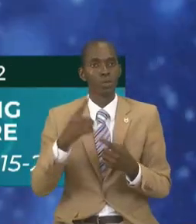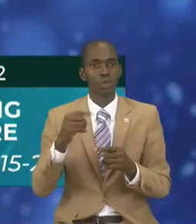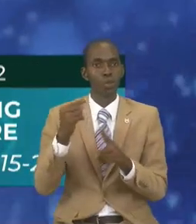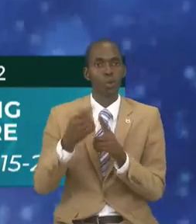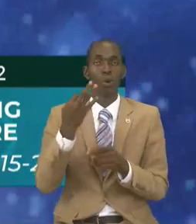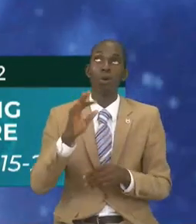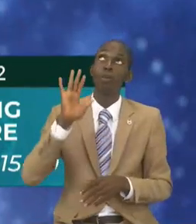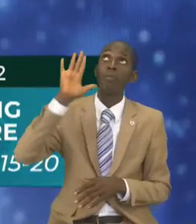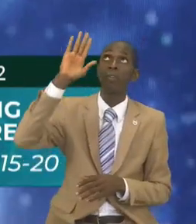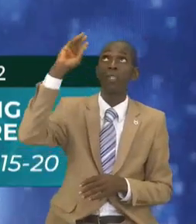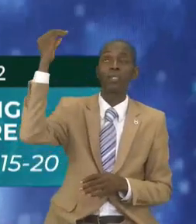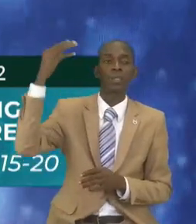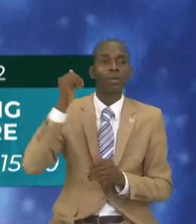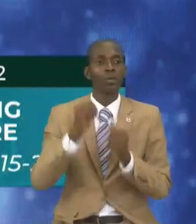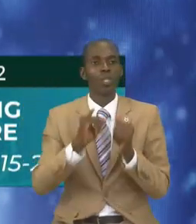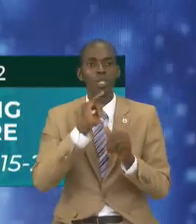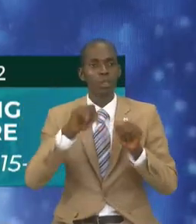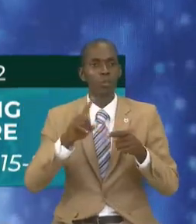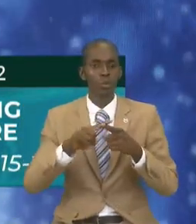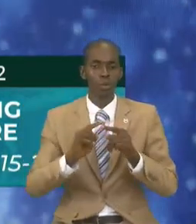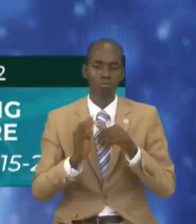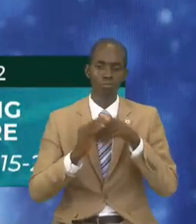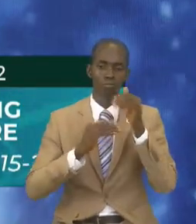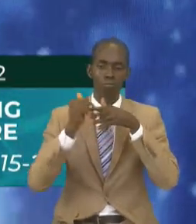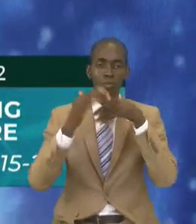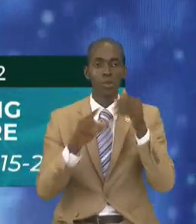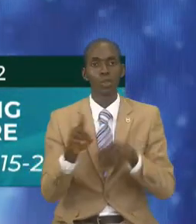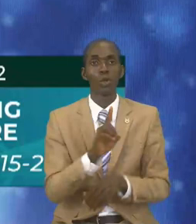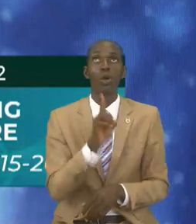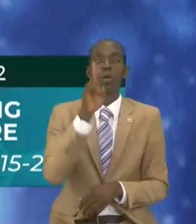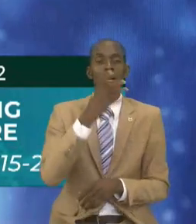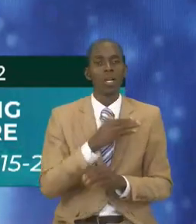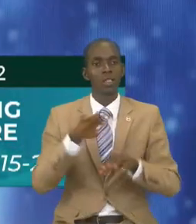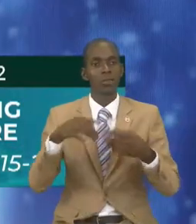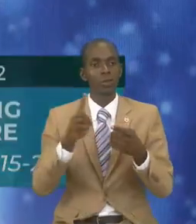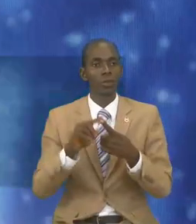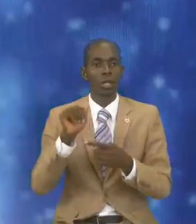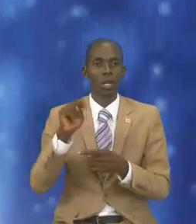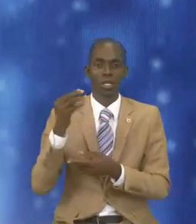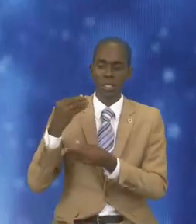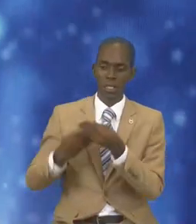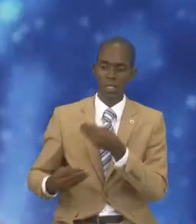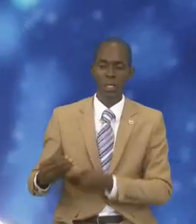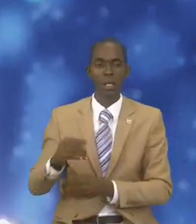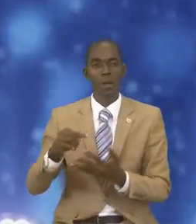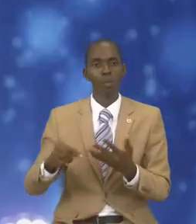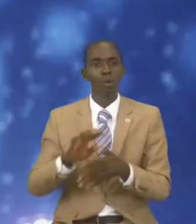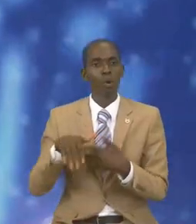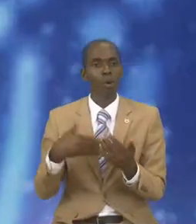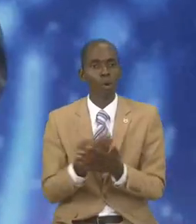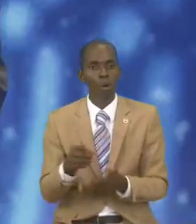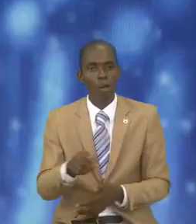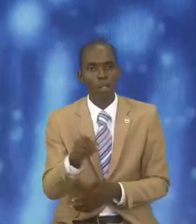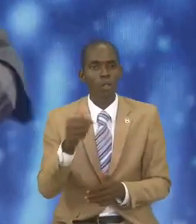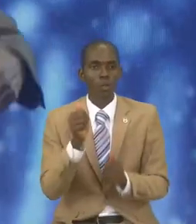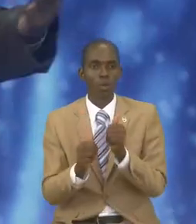sa grâce, à celui qui peut édifier et donner l'héritage avec tous les sanctifiés.